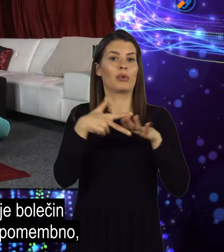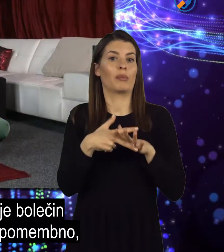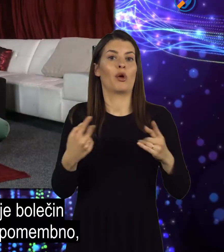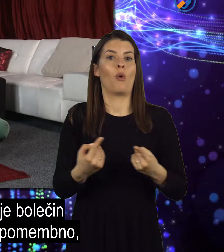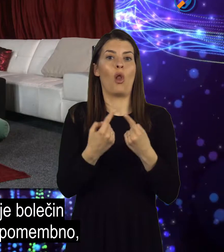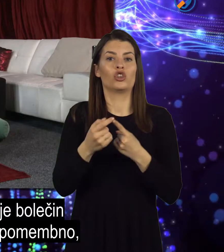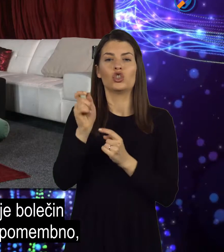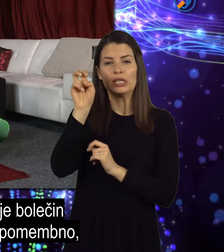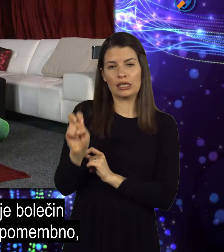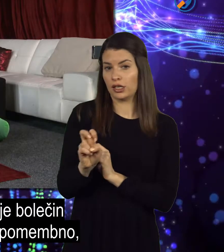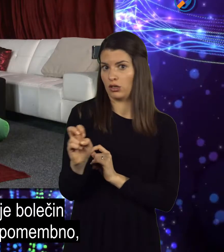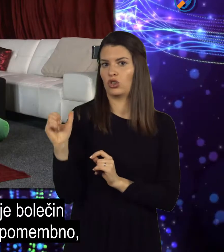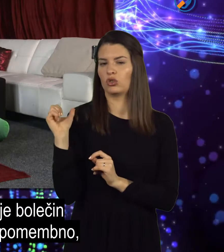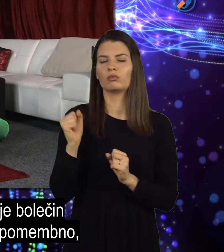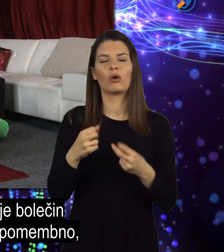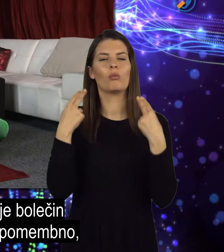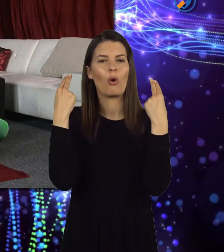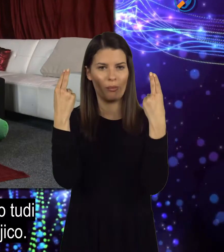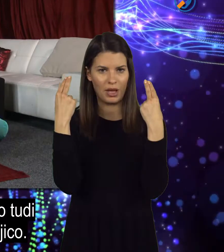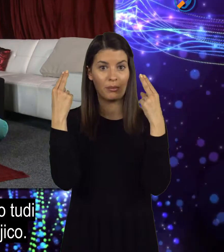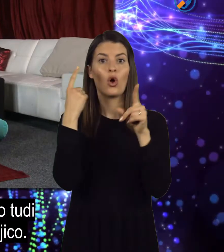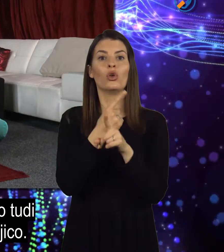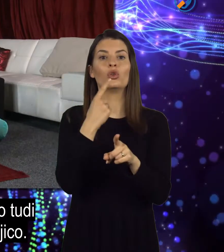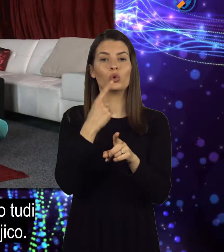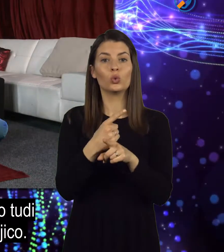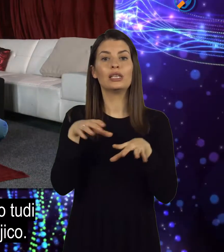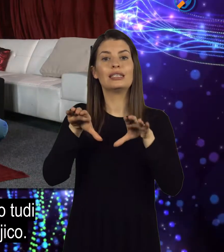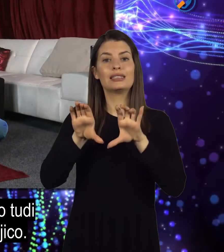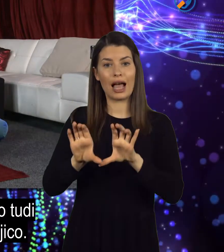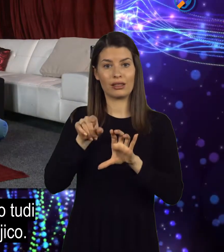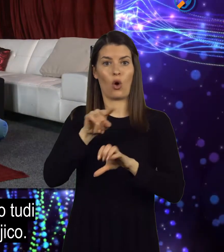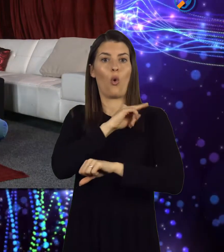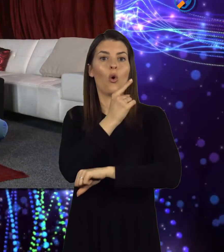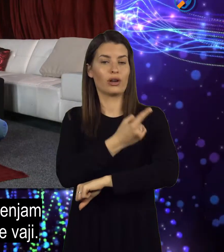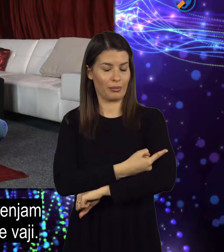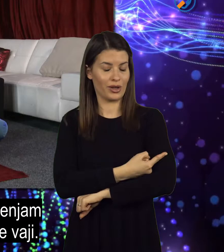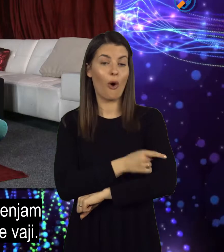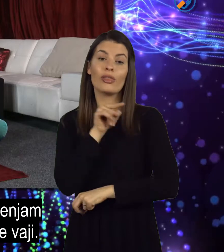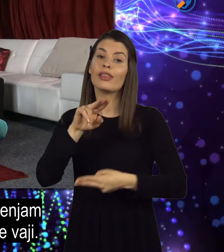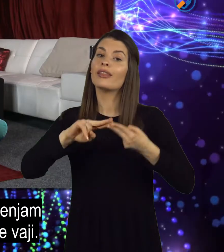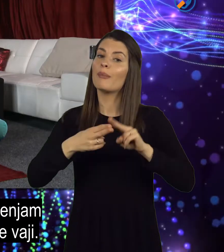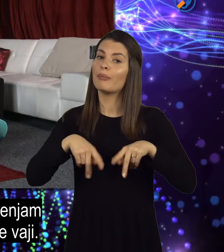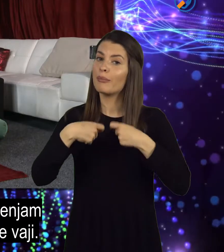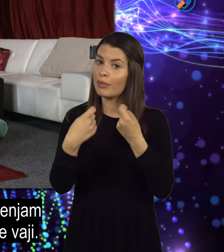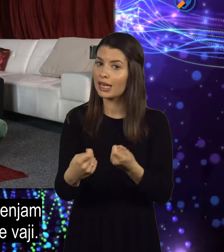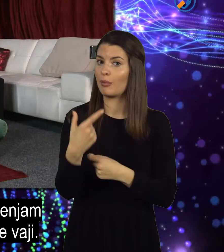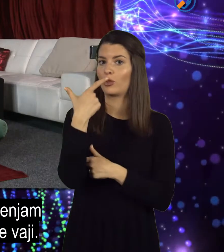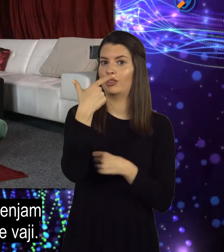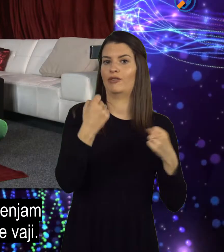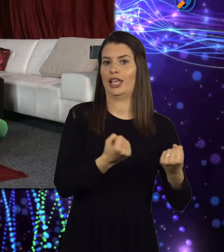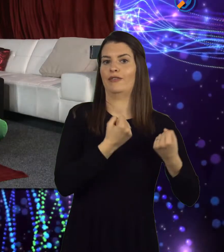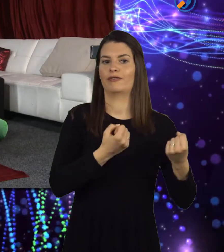Za preprečevanje bolečin v križu je izjemno pomembno, da okrepimo tudi našo zadnjico in temu namenjam naslednji 2